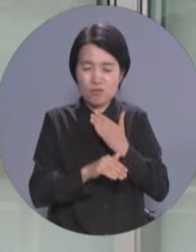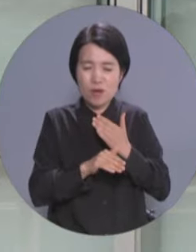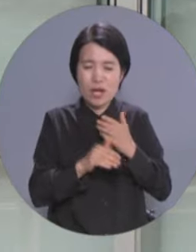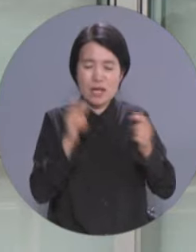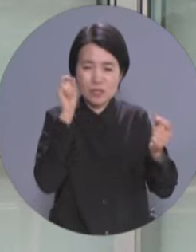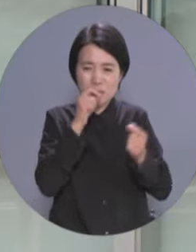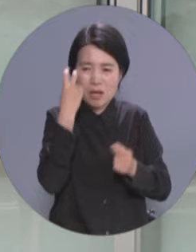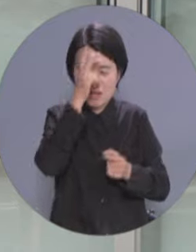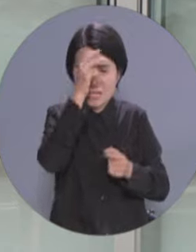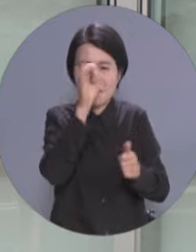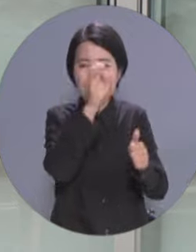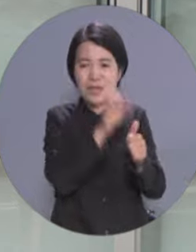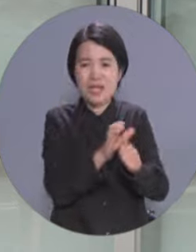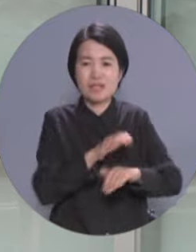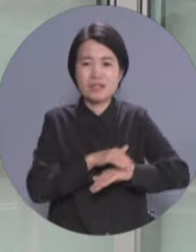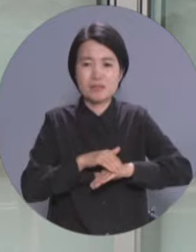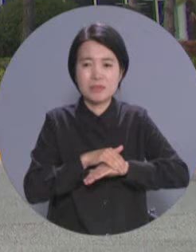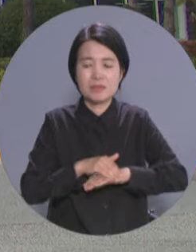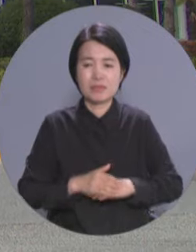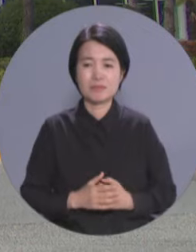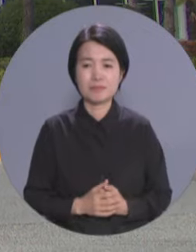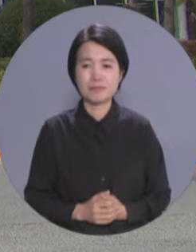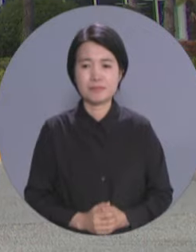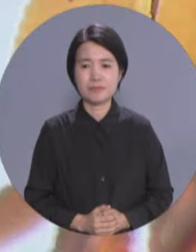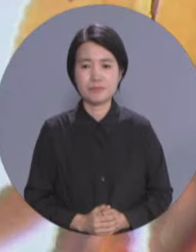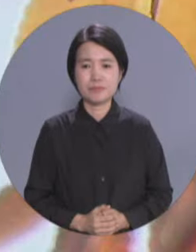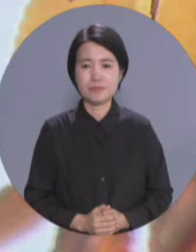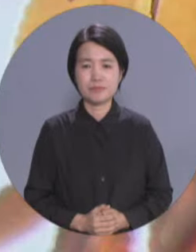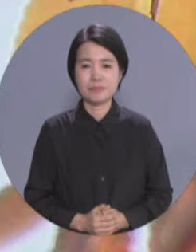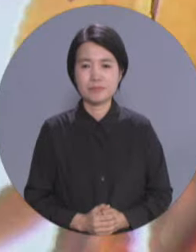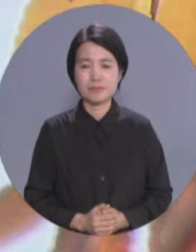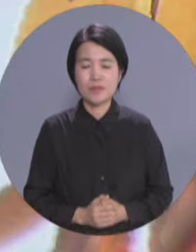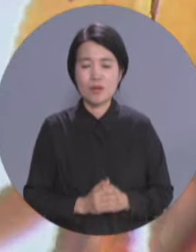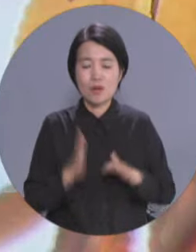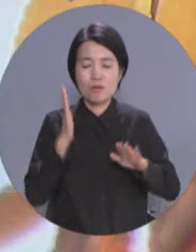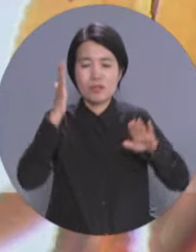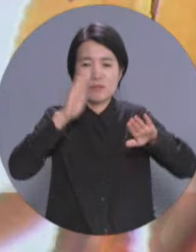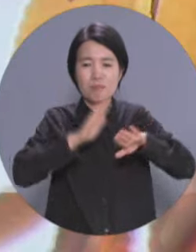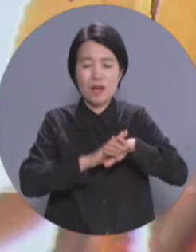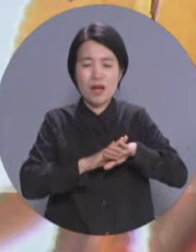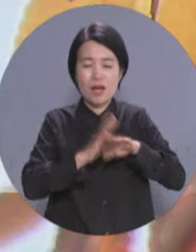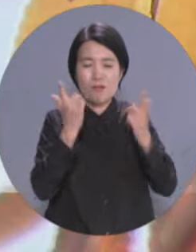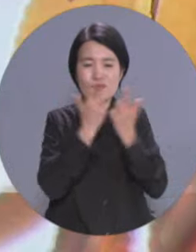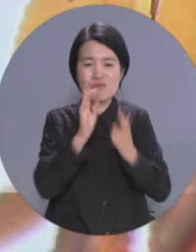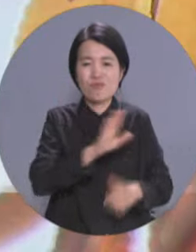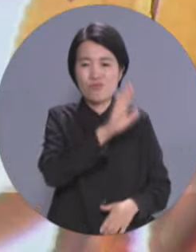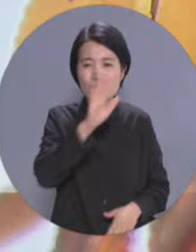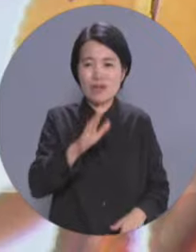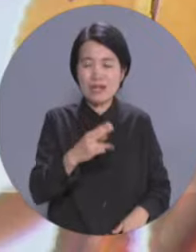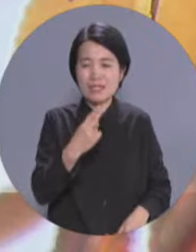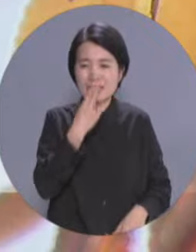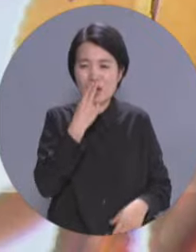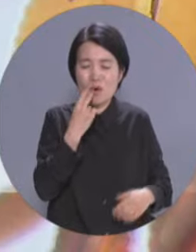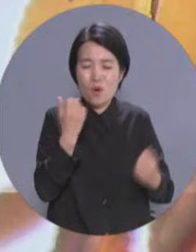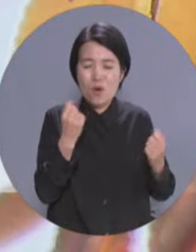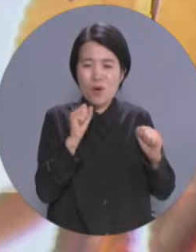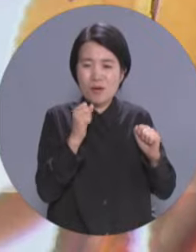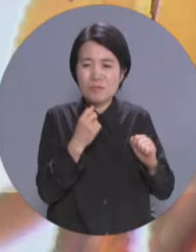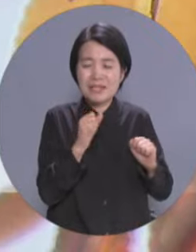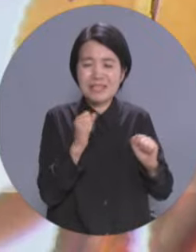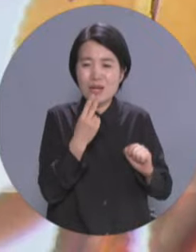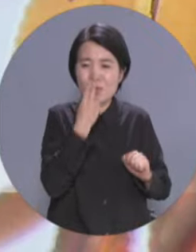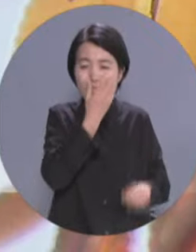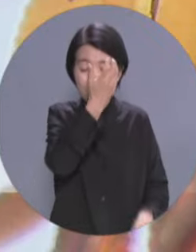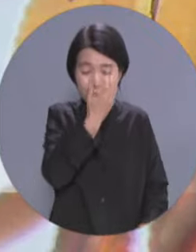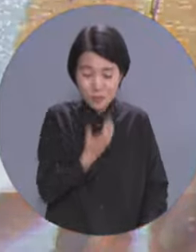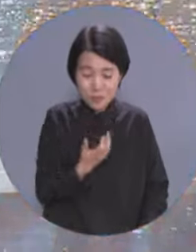검찰에 송치할 예정입니다 오늘밤부터 북서 쪽에서 찬공기가 남아서 내일 남동부